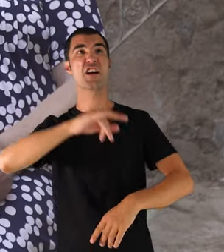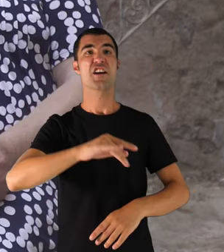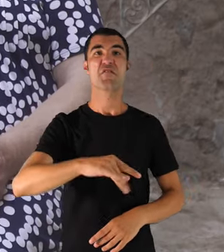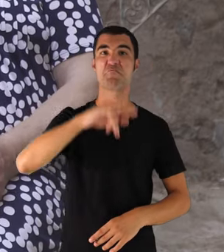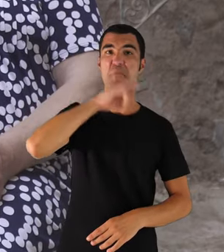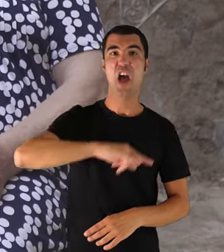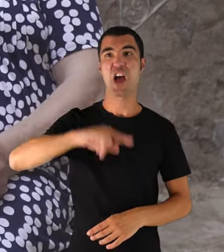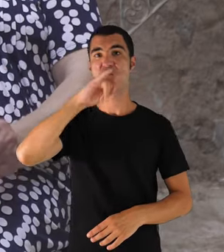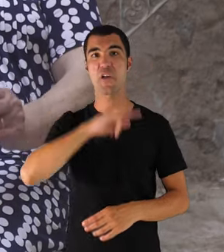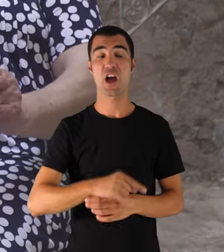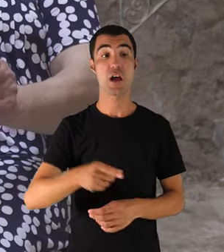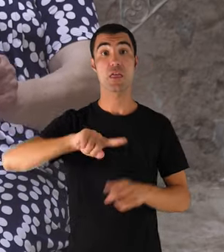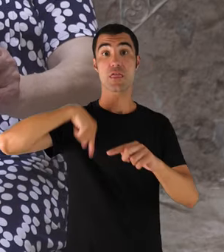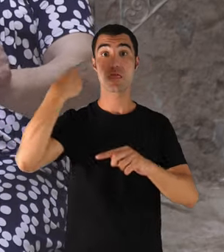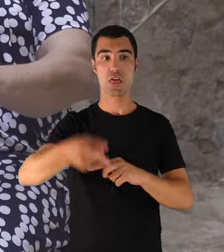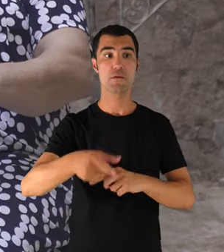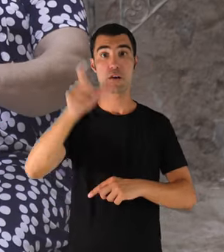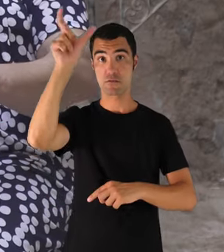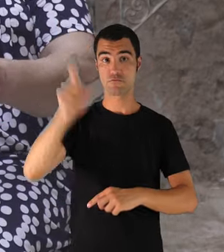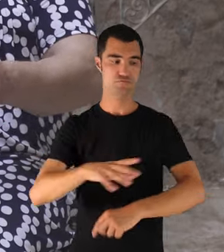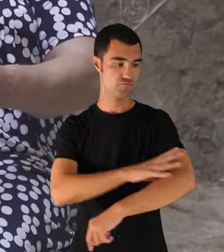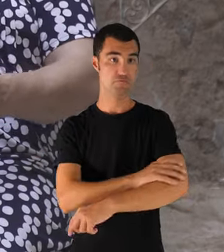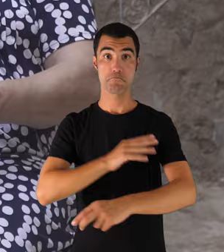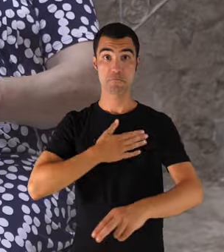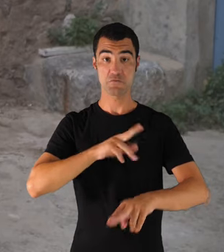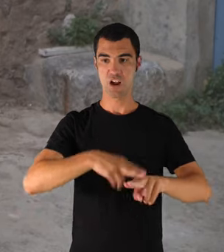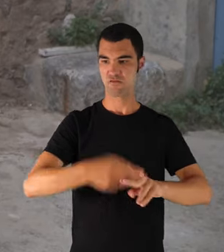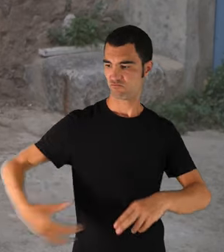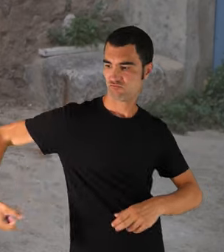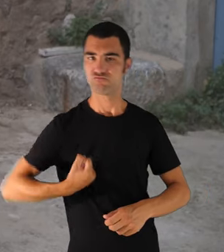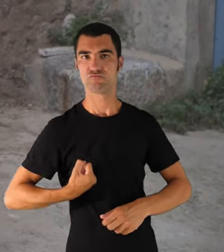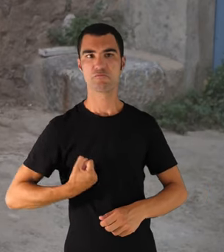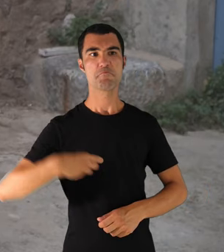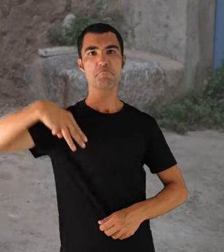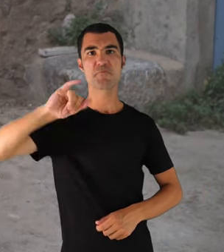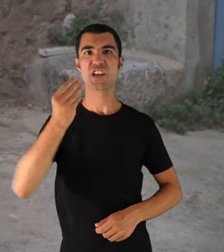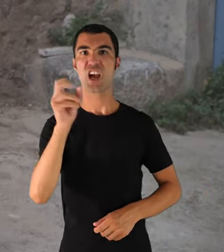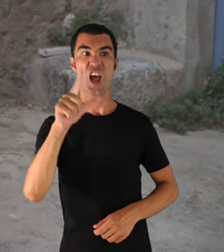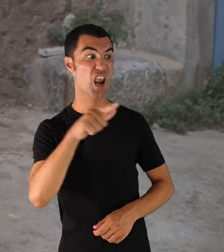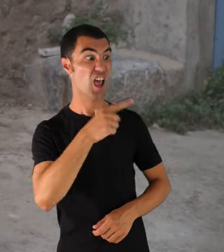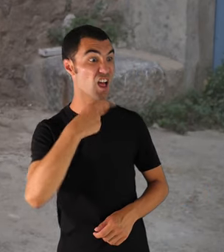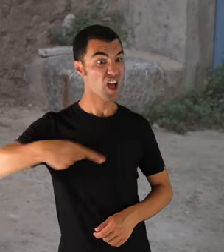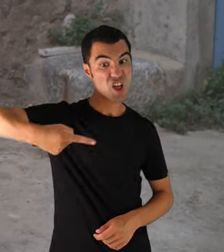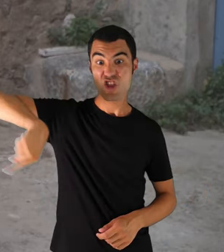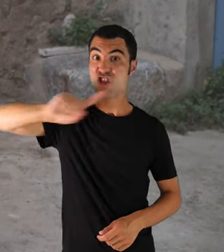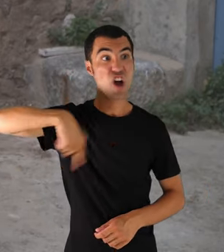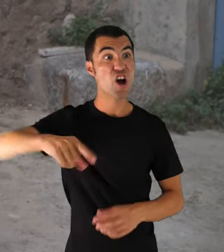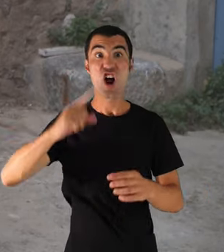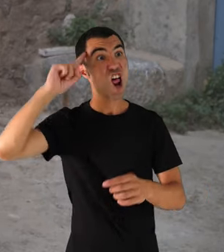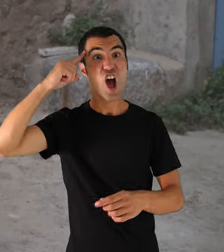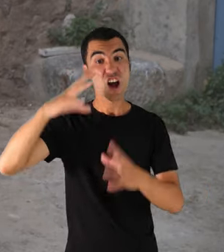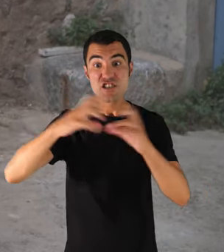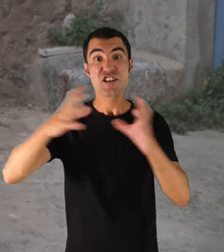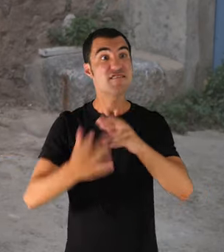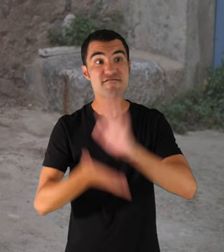se va agafar en els braços del meu amo i li va dir, Miquel, tots estan locos per anar a pescar. I jo